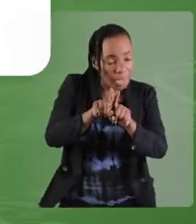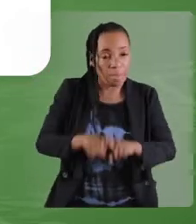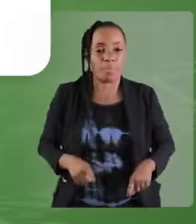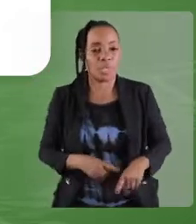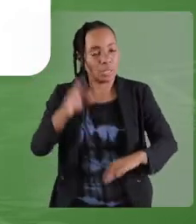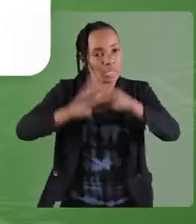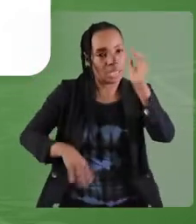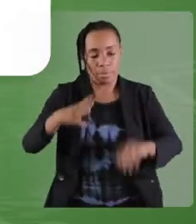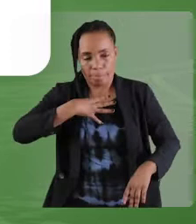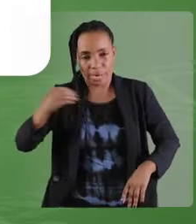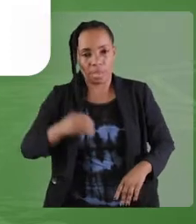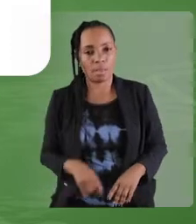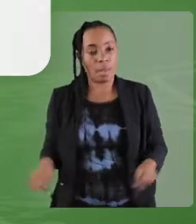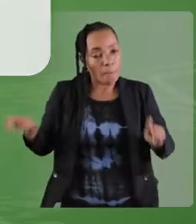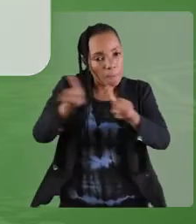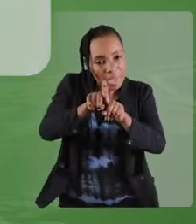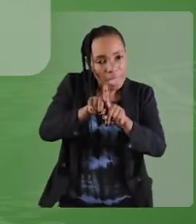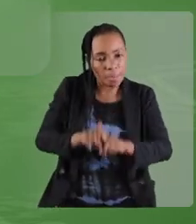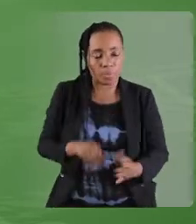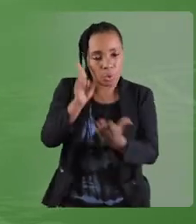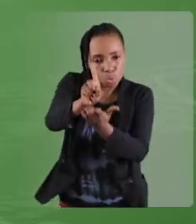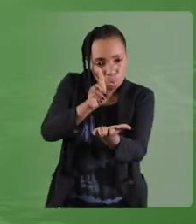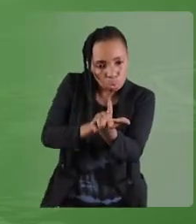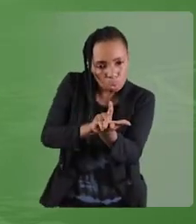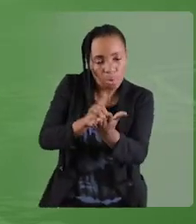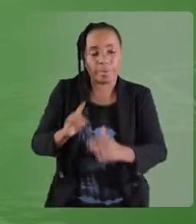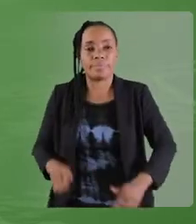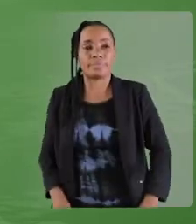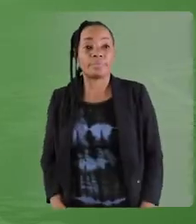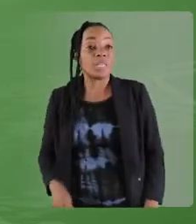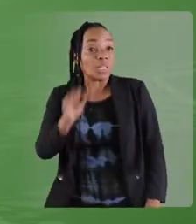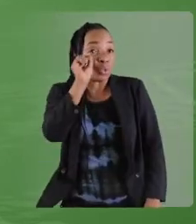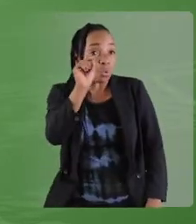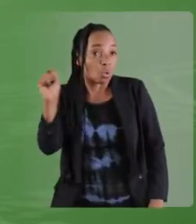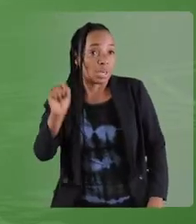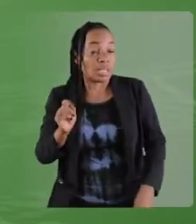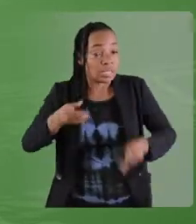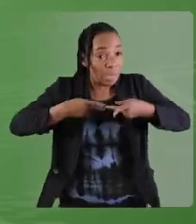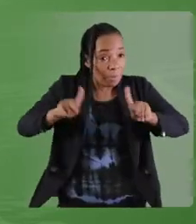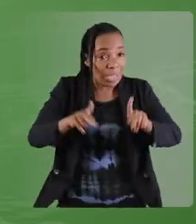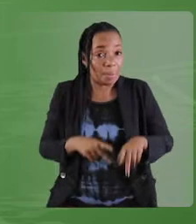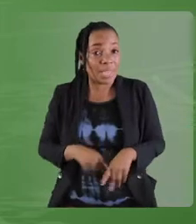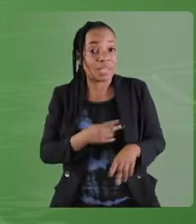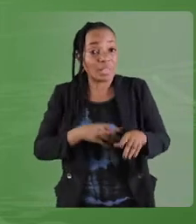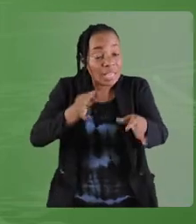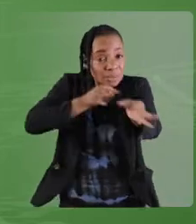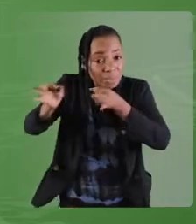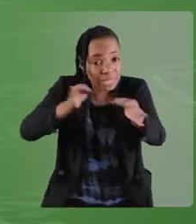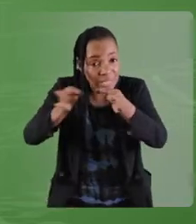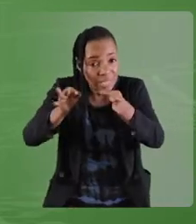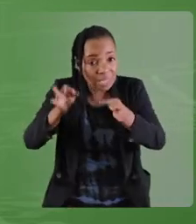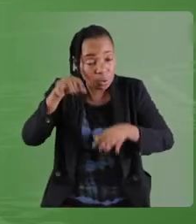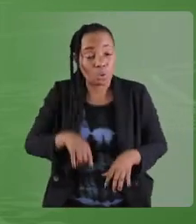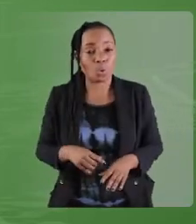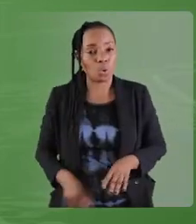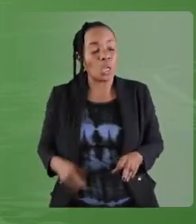que les peuples d'Europe. Cela nous donne l'occasion d'expliquer que finalement, la diversité